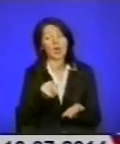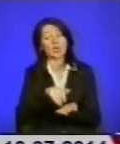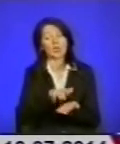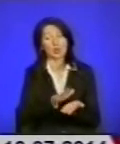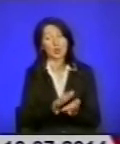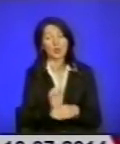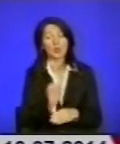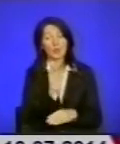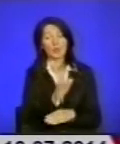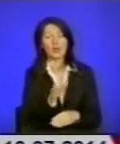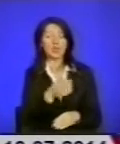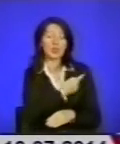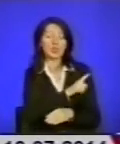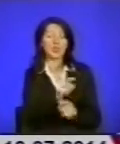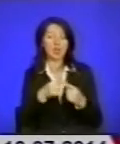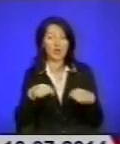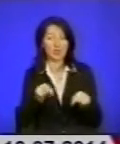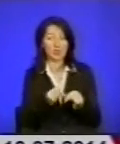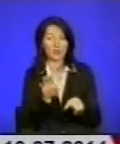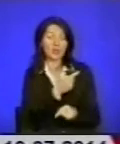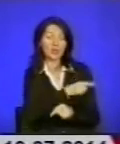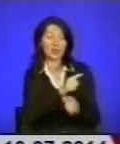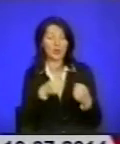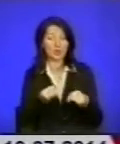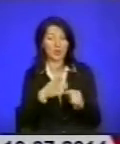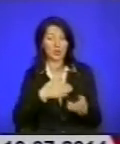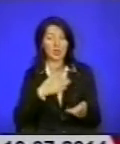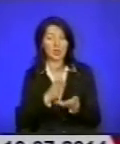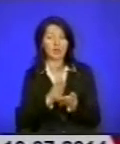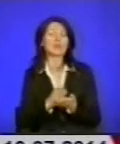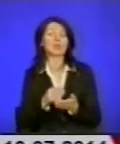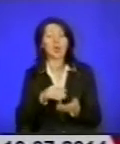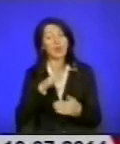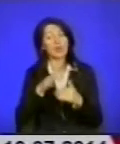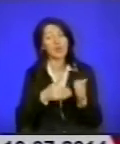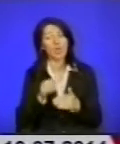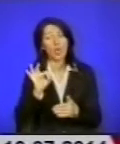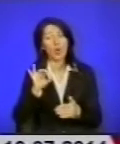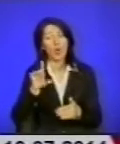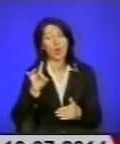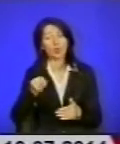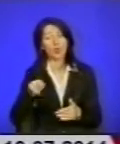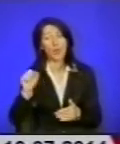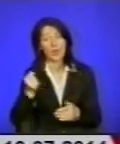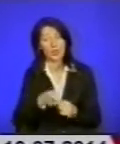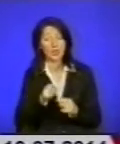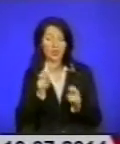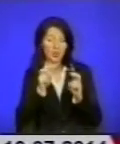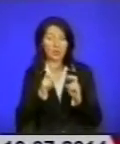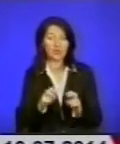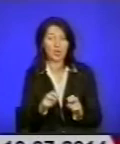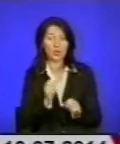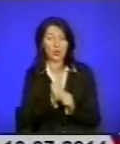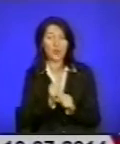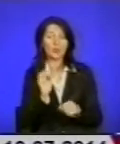реєструють і направляють в медичний відділ. В медичному відділі в нас є досвідчені фахівці, лікарі-ортопеди, які їх обстежують і